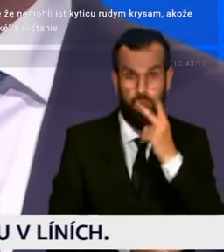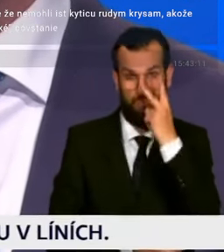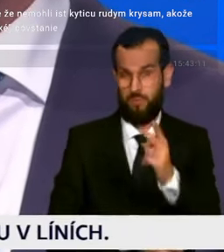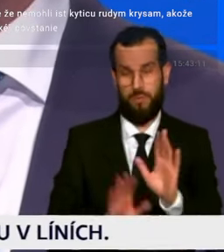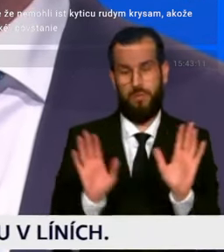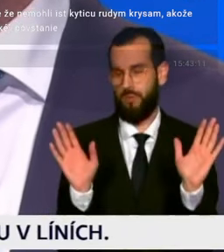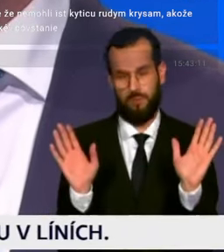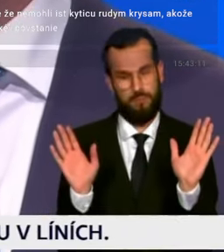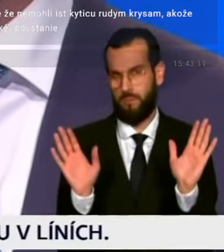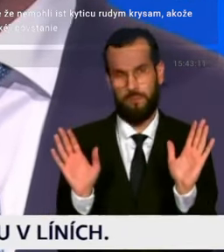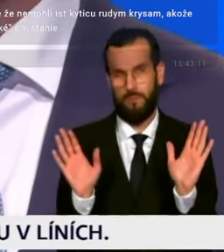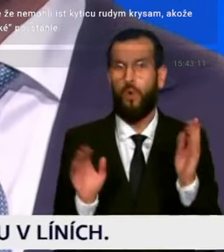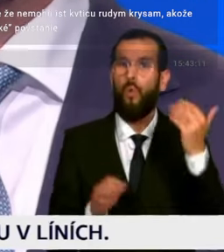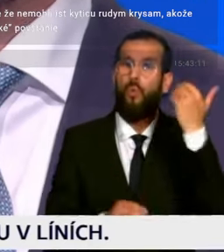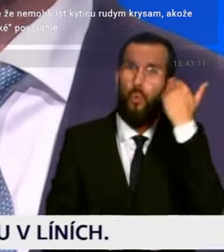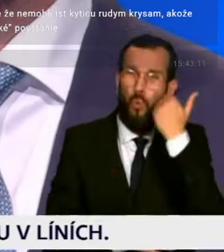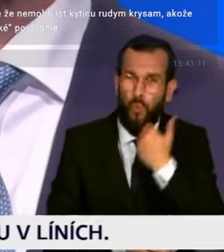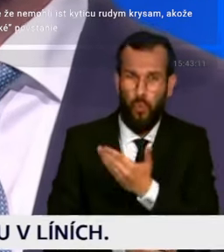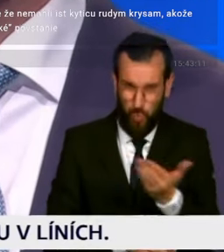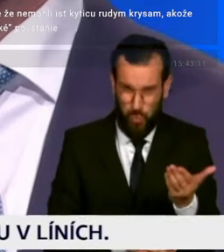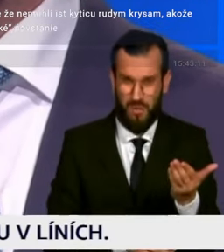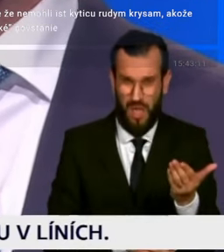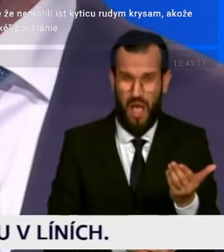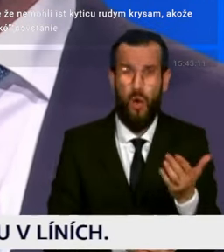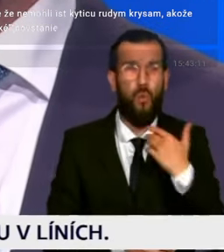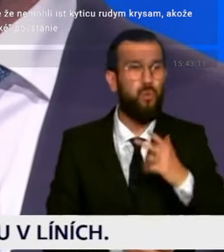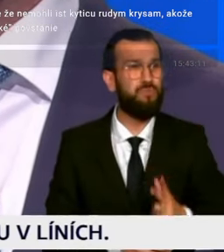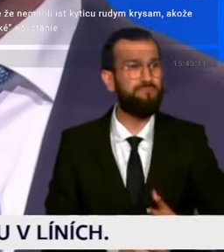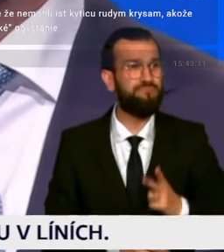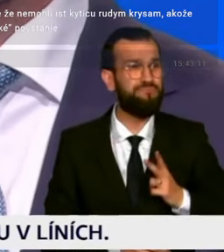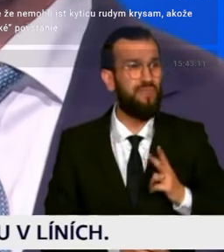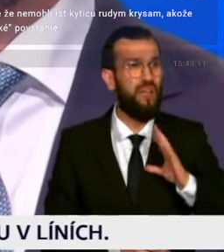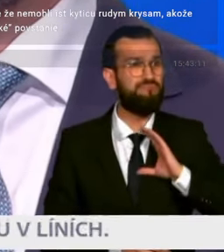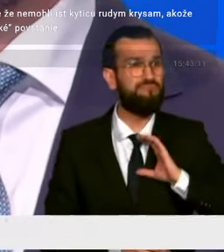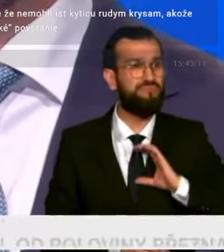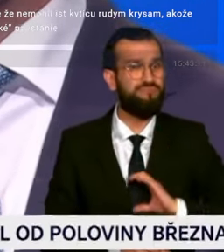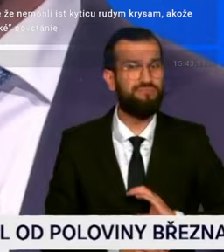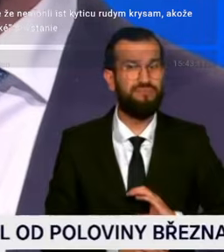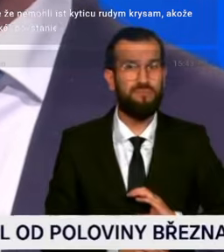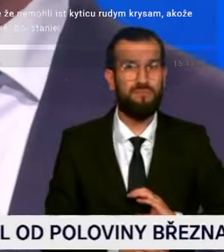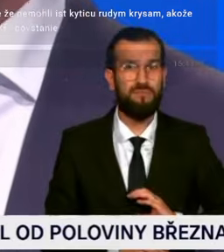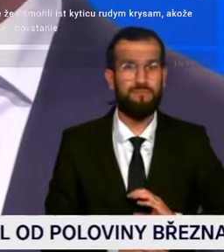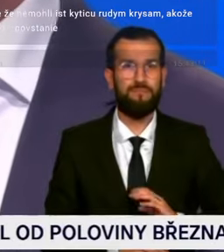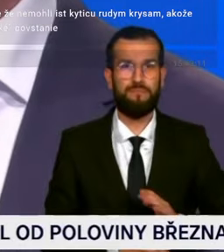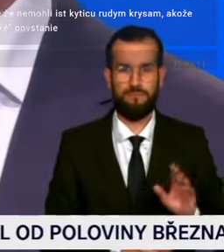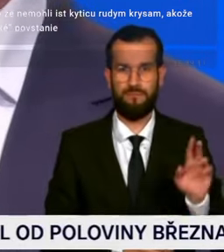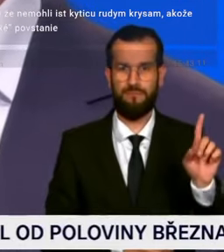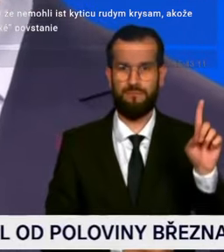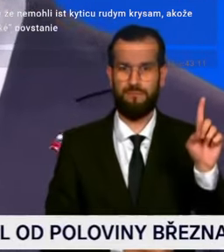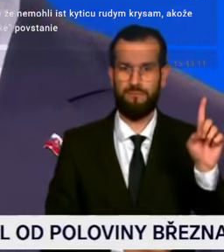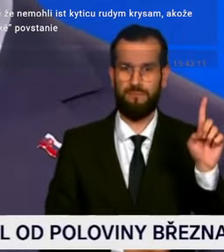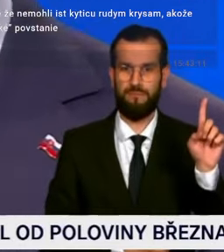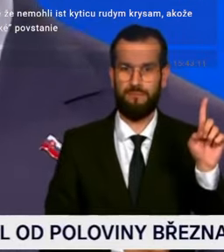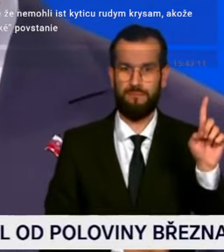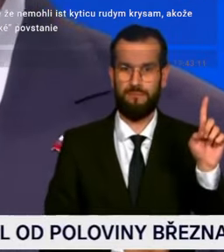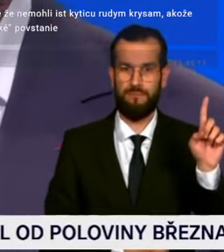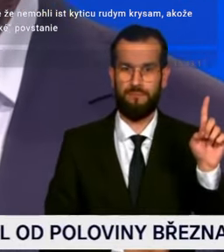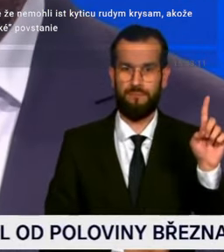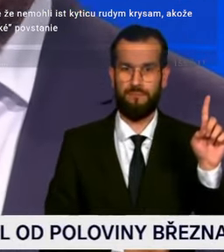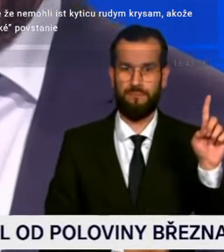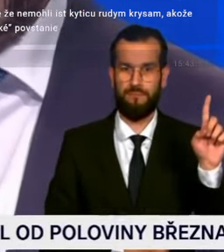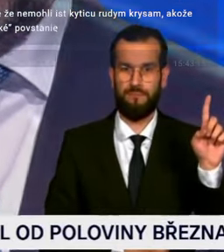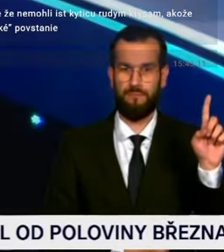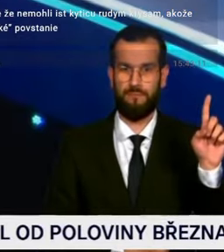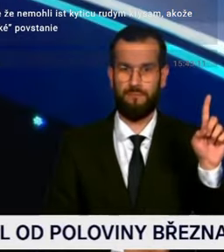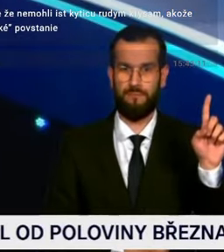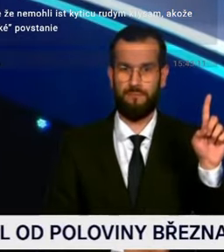ako strácajú ľudia ako strácajú ľudia hrdosť na na vlastnú krajinu jednu vec ešte Áno a jednu vec ešte